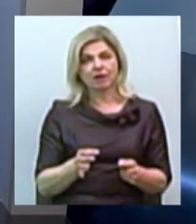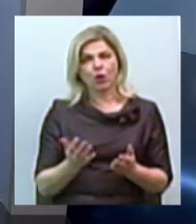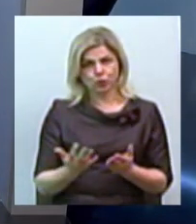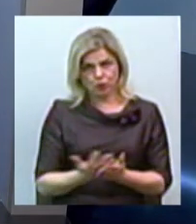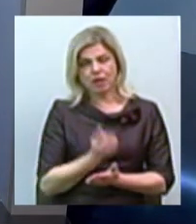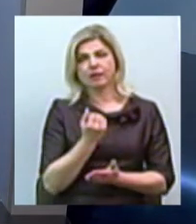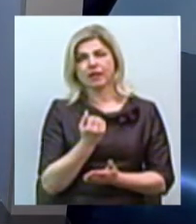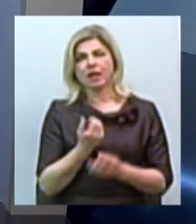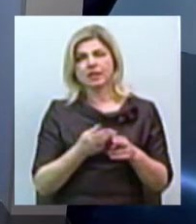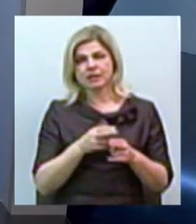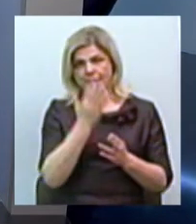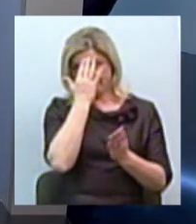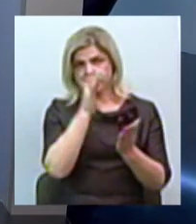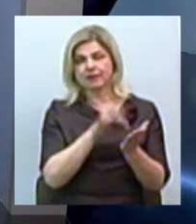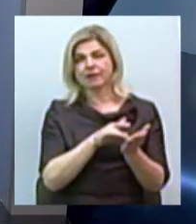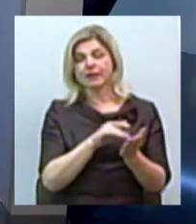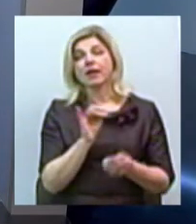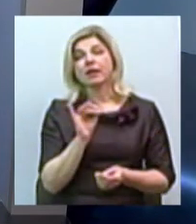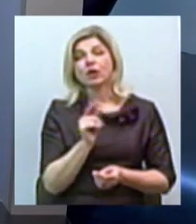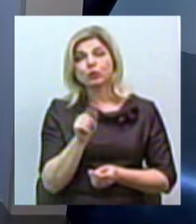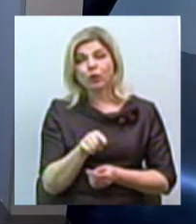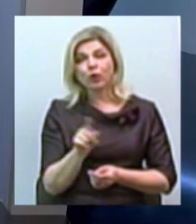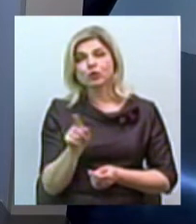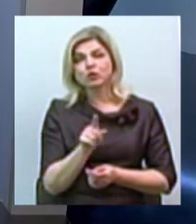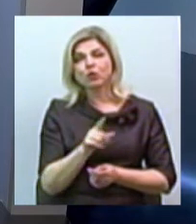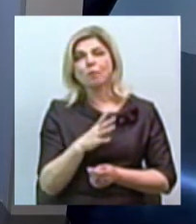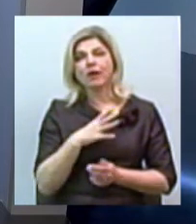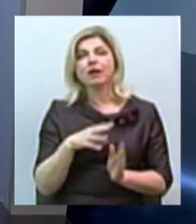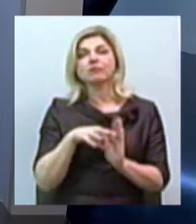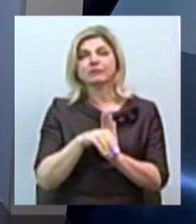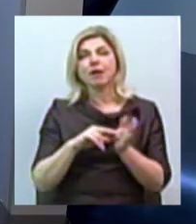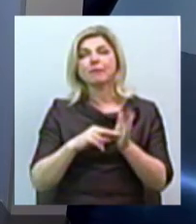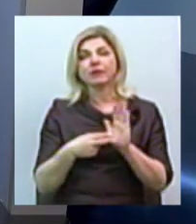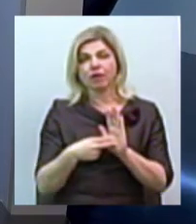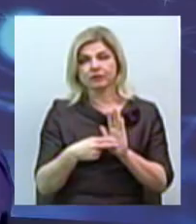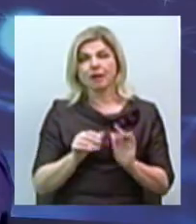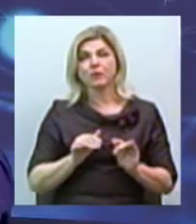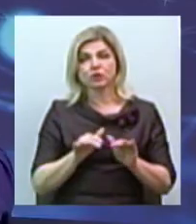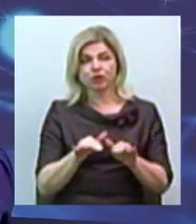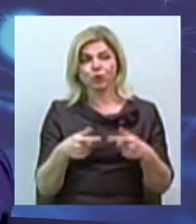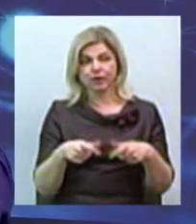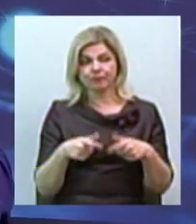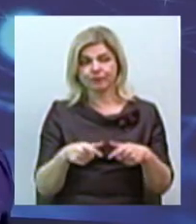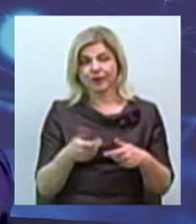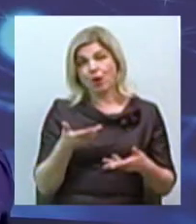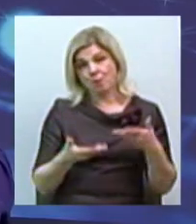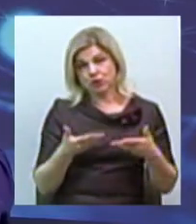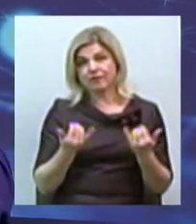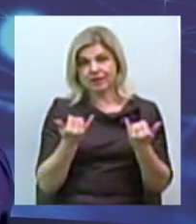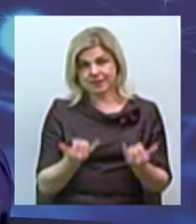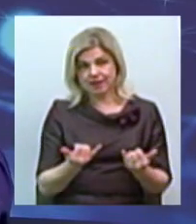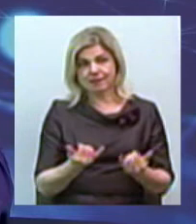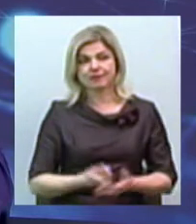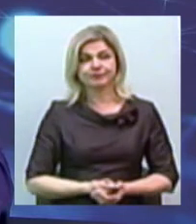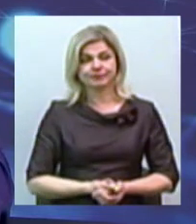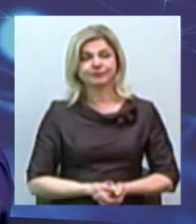досягли тієї поставленої мети і того, що закладено у процедурі сертифікації. Можливо, зараз, Олена? Пані Олена, можливо,